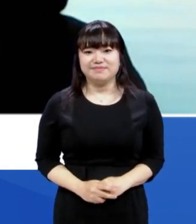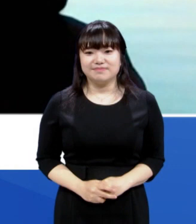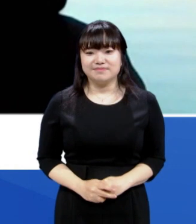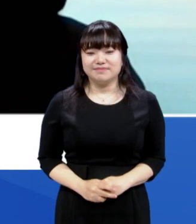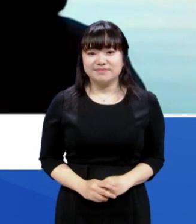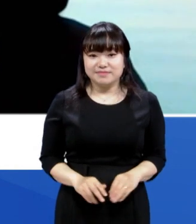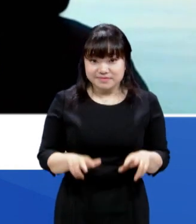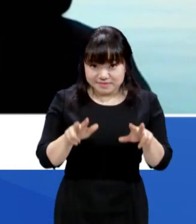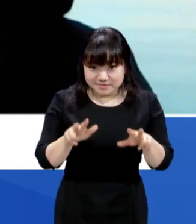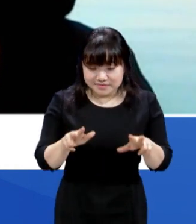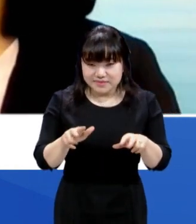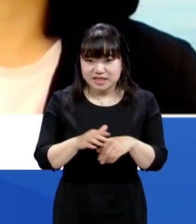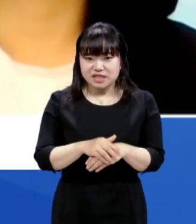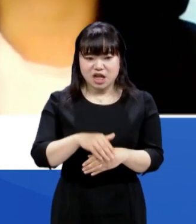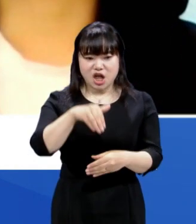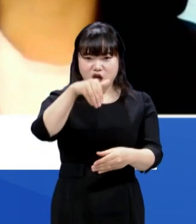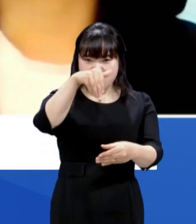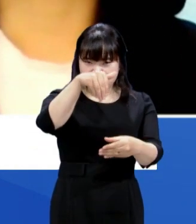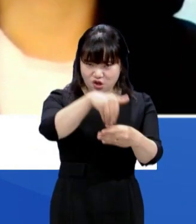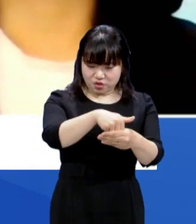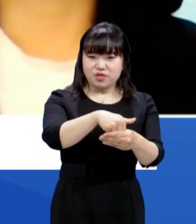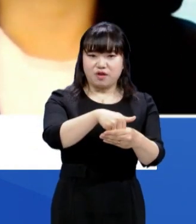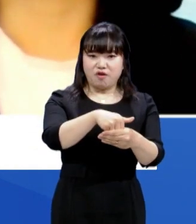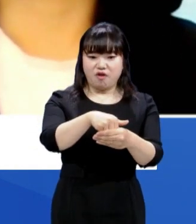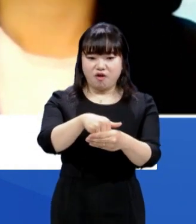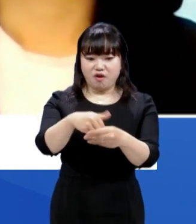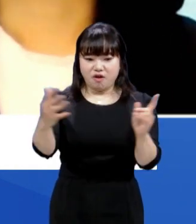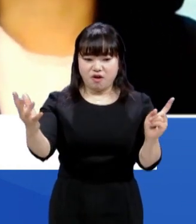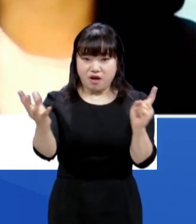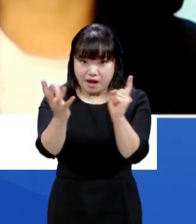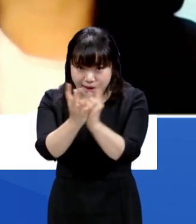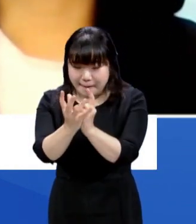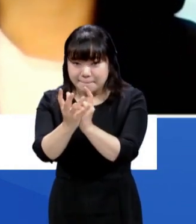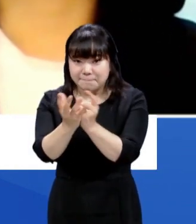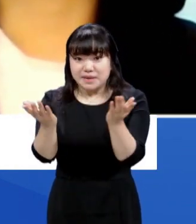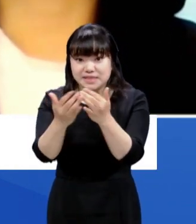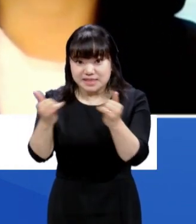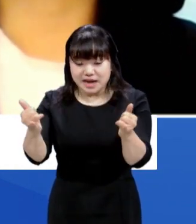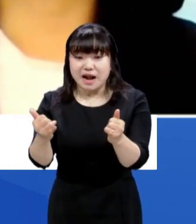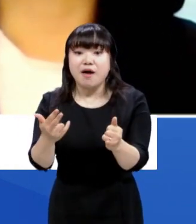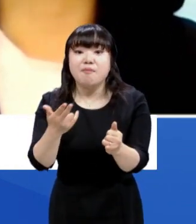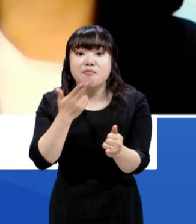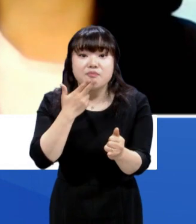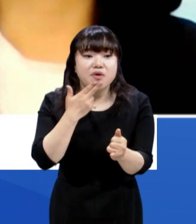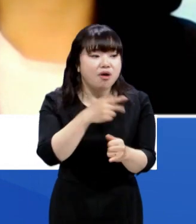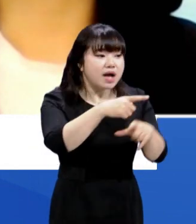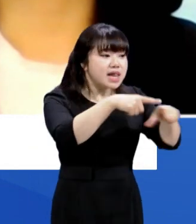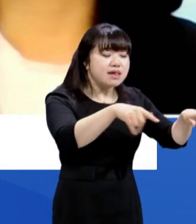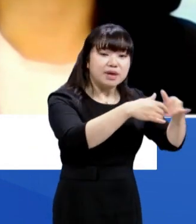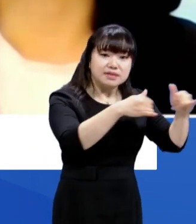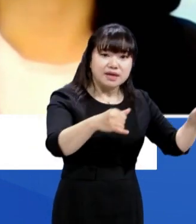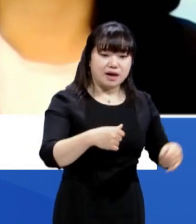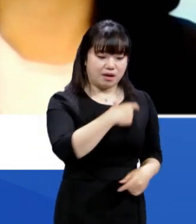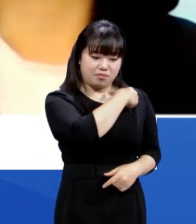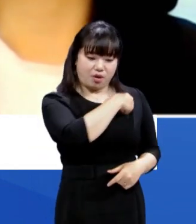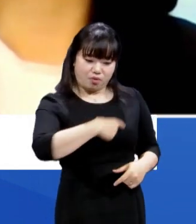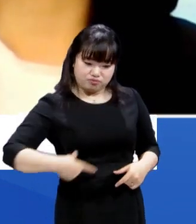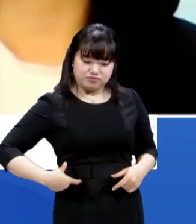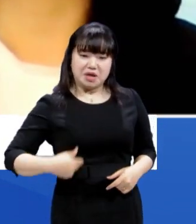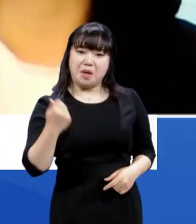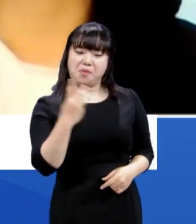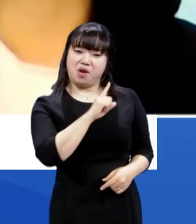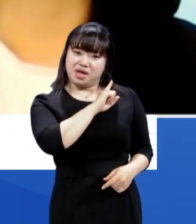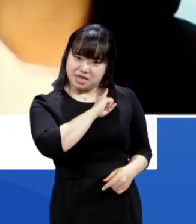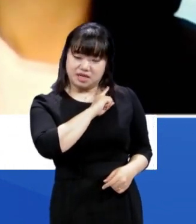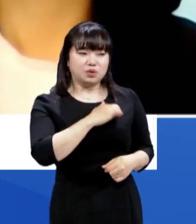지금 선거 사무원 이 아닌 일반 유권자의 경우에는 어깨띠를 착용을 한다든지 동일한 색상과 모양의 옷이나 모자를